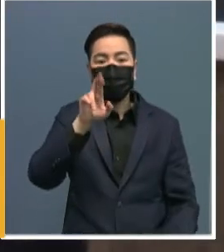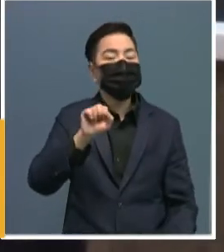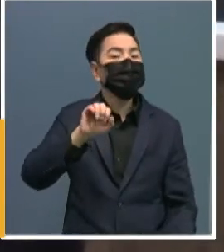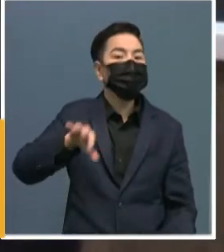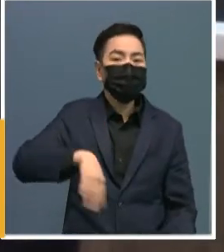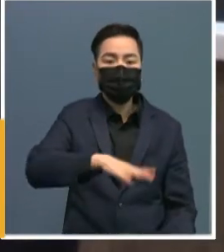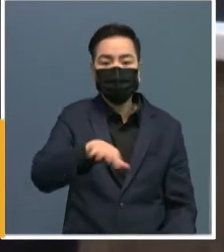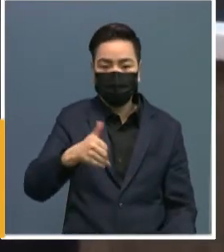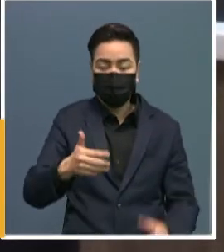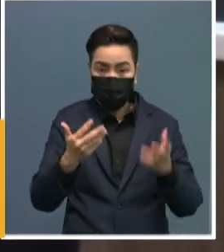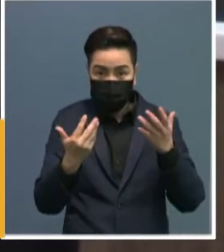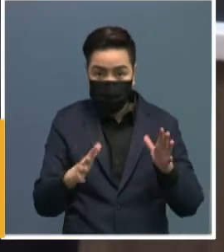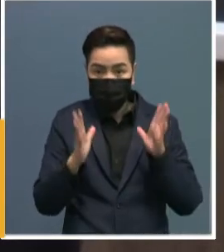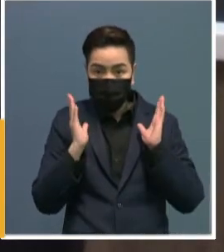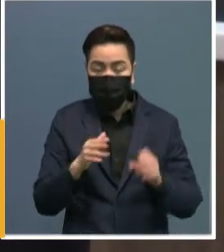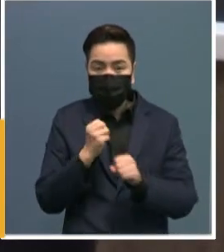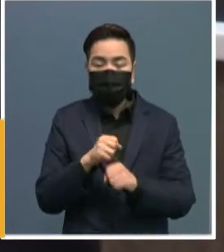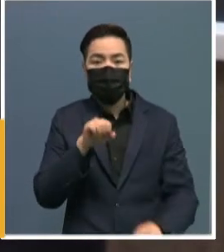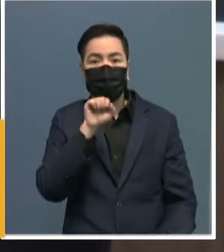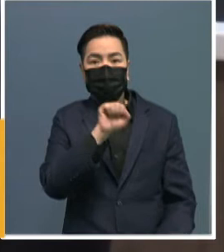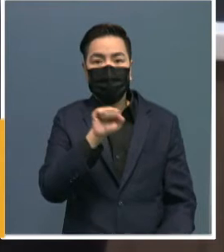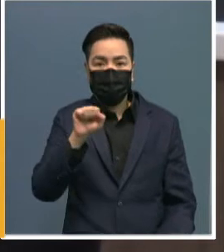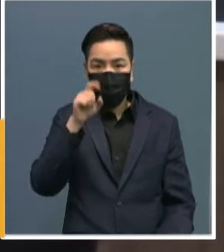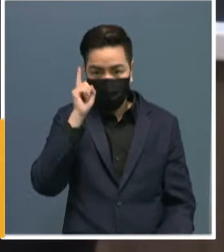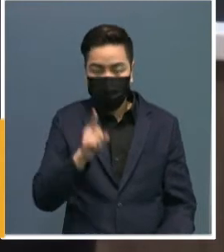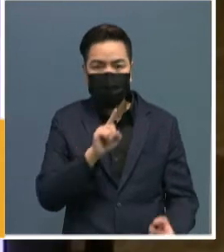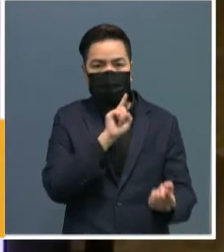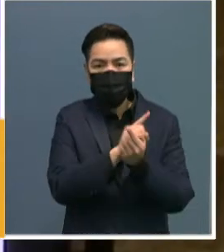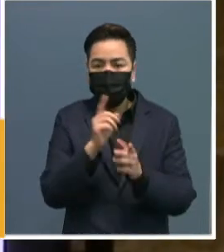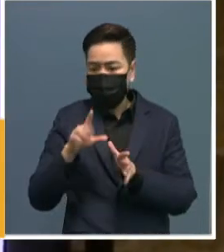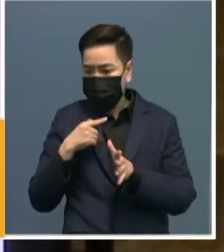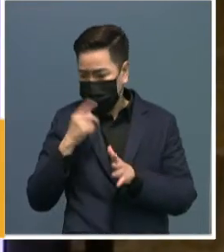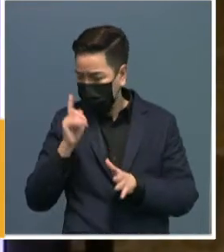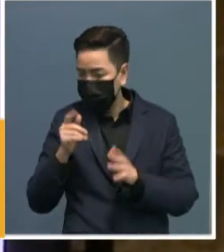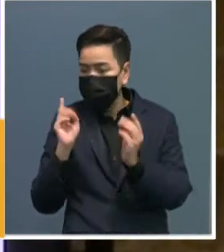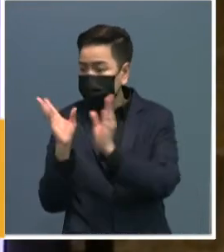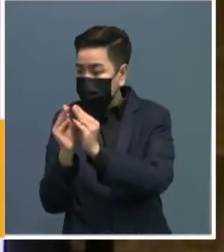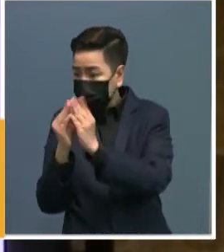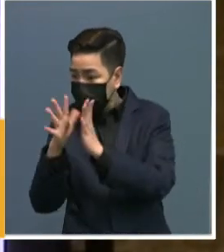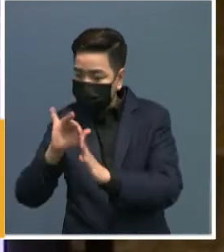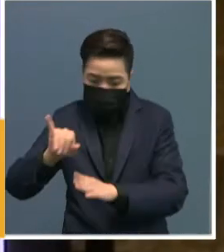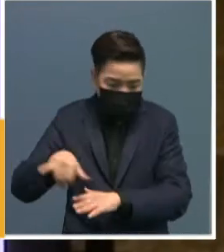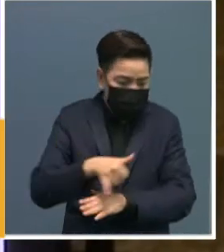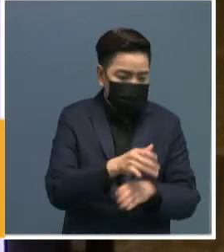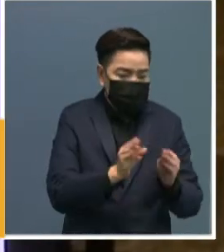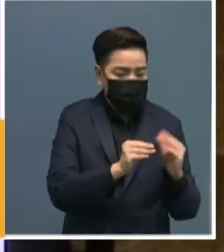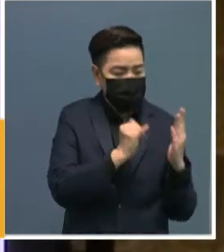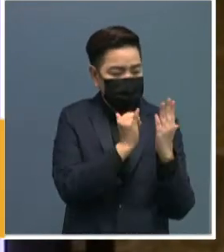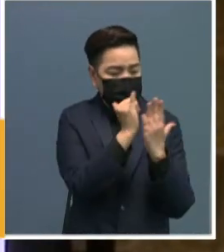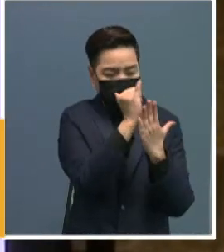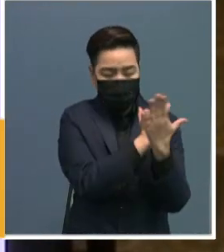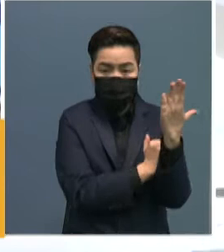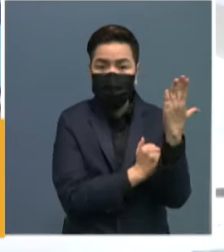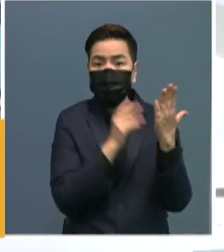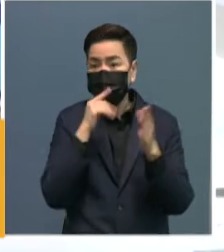คนนอกจากนี้เนี่ยคนที่ทำงานเป็นสอนเนี่ยเขาต้องไปพบประชาชนในพื้นที่นะถ้าเกิดว่าต้องนี่ปลอดภัยประชาชนในพื้นที่